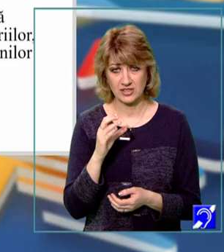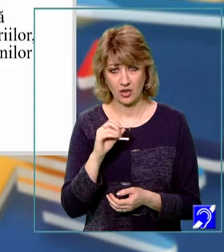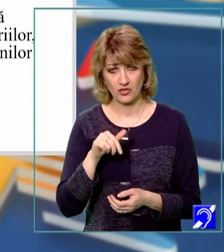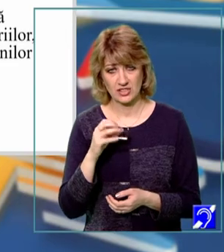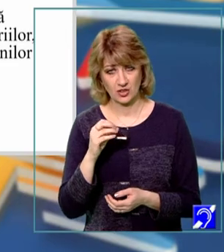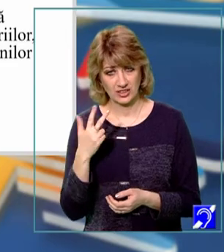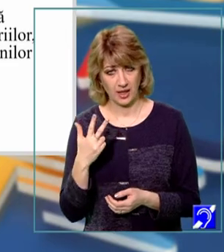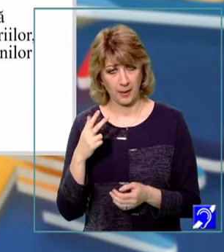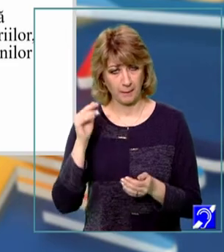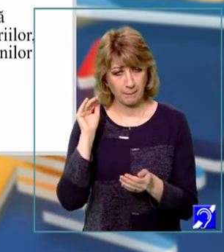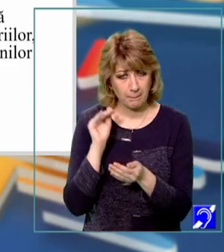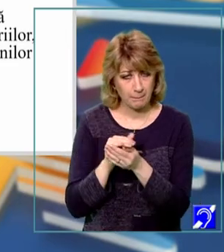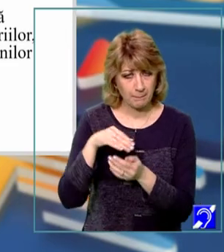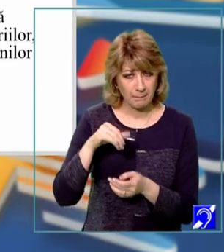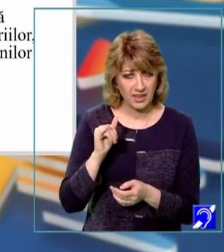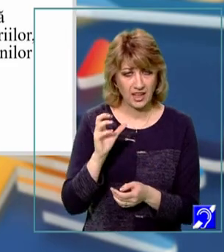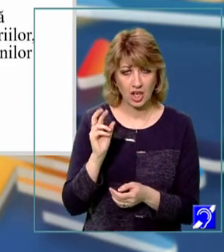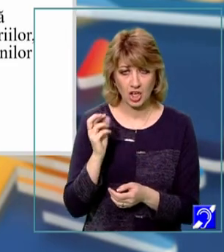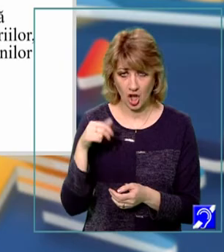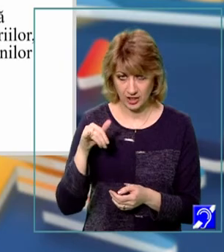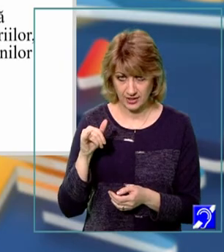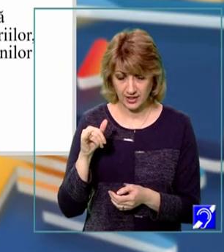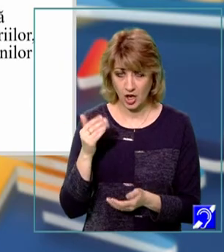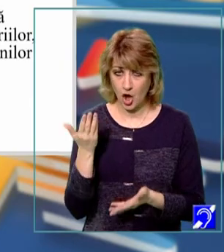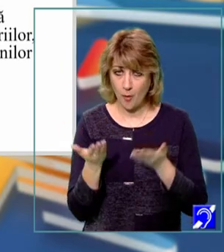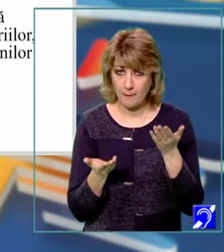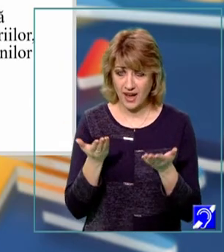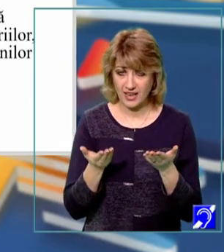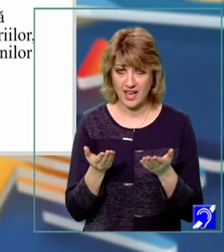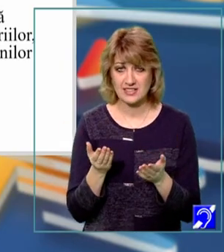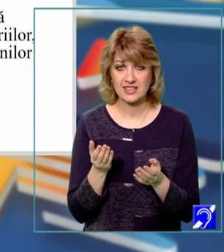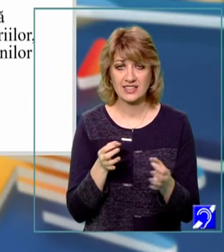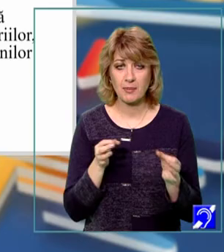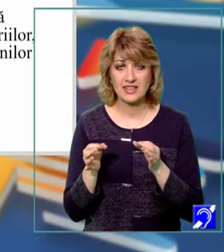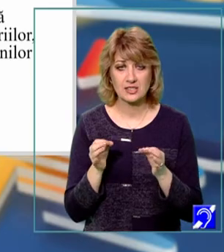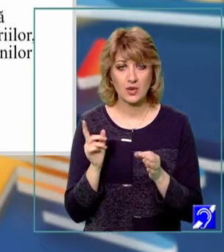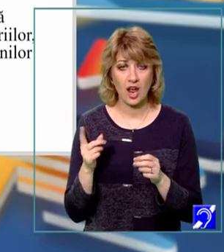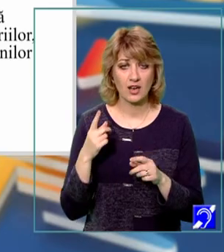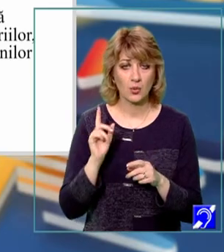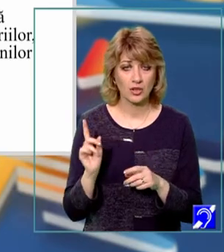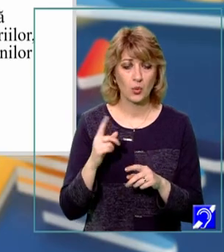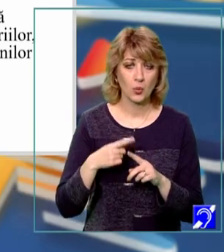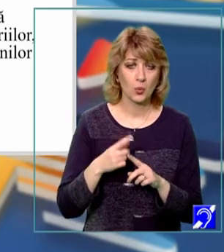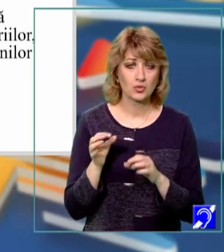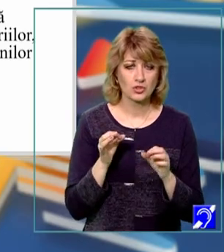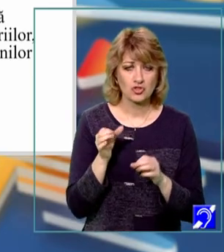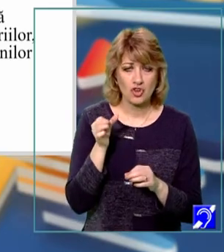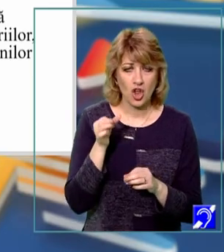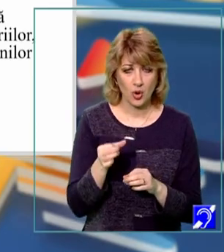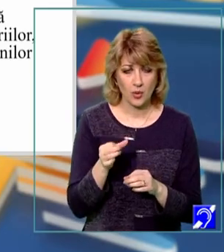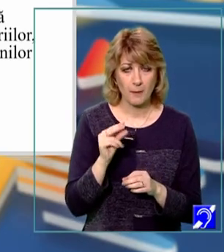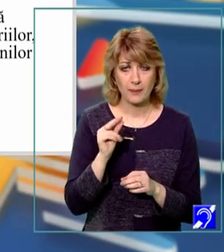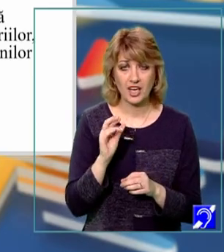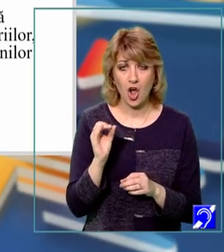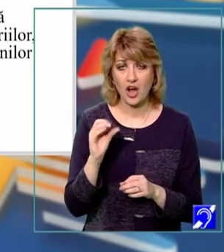002-003 microni, dacă discutăm în microni, comparați dimensiunea sa cu dimensiunea unei celule